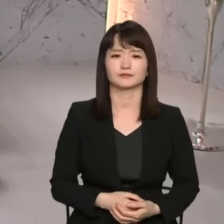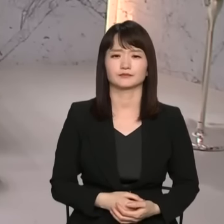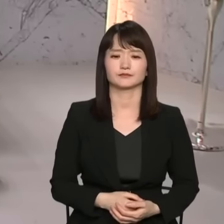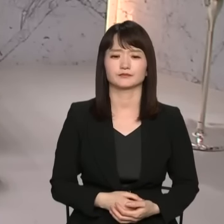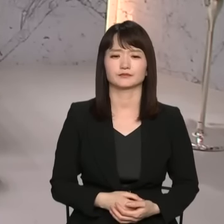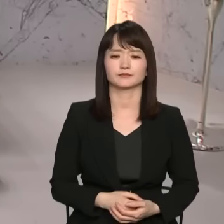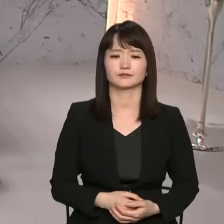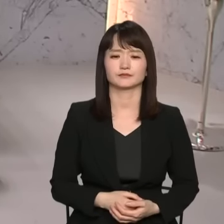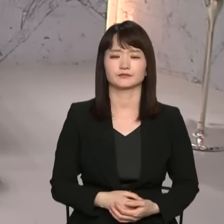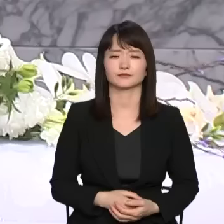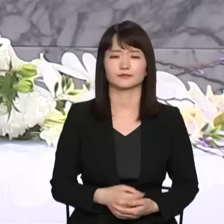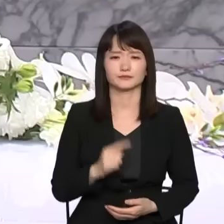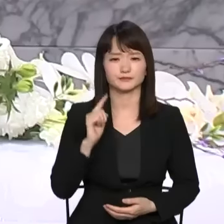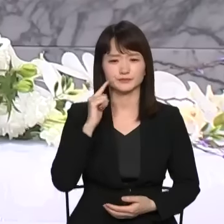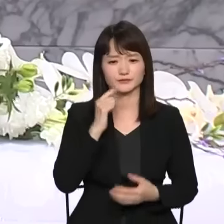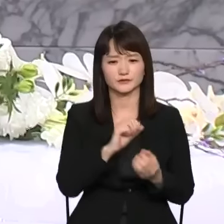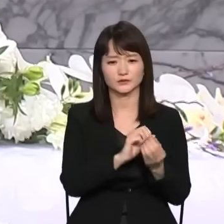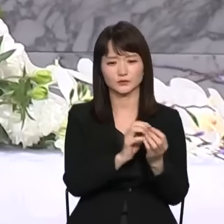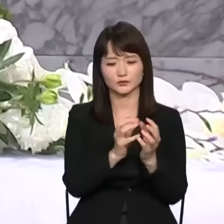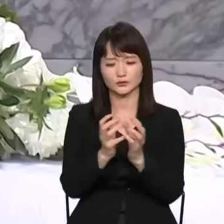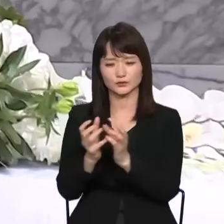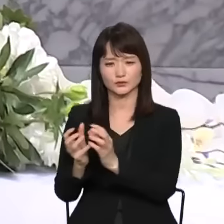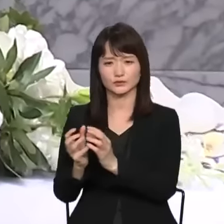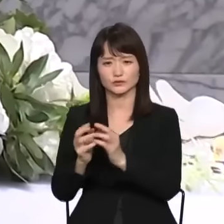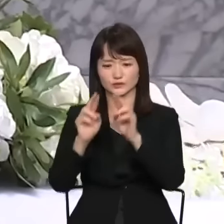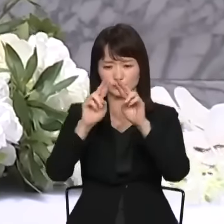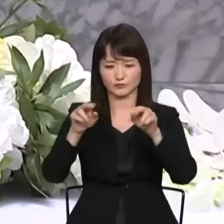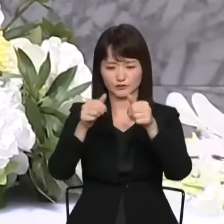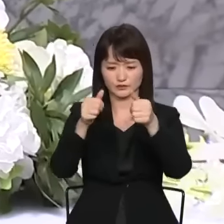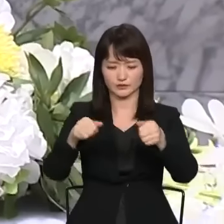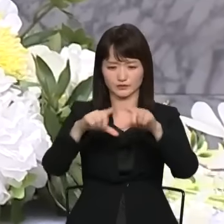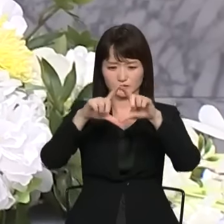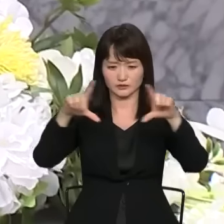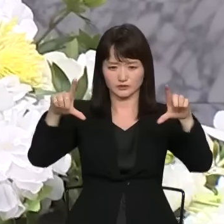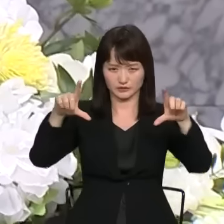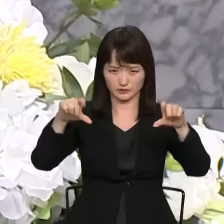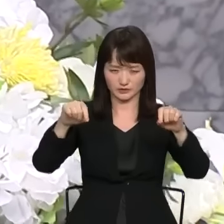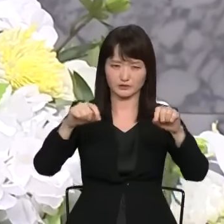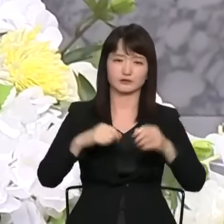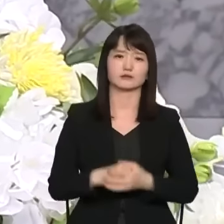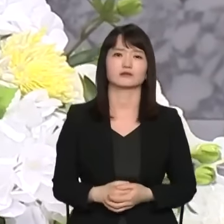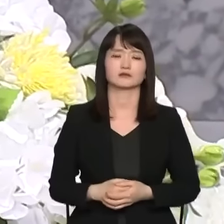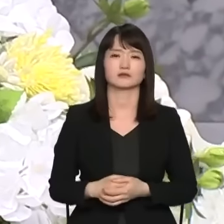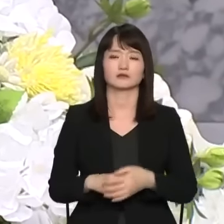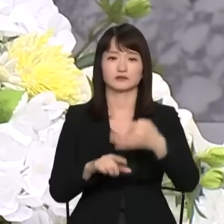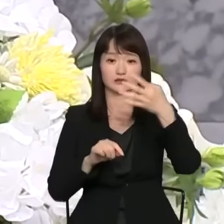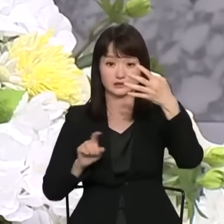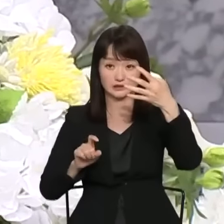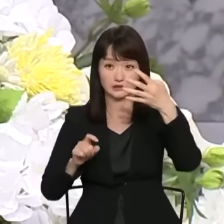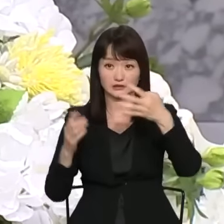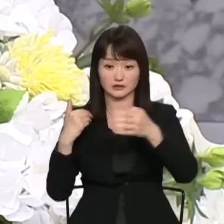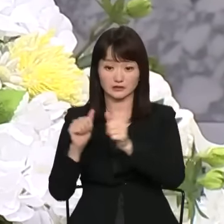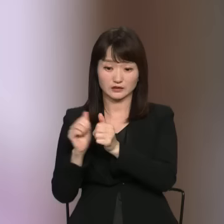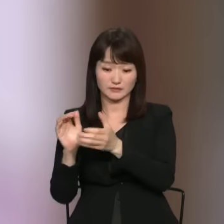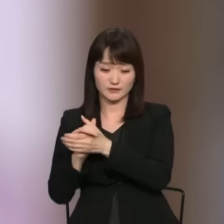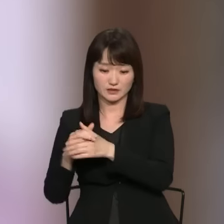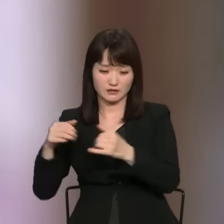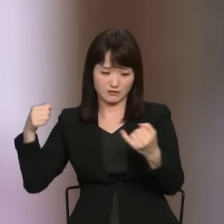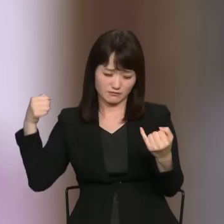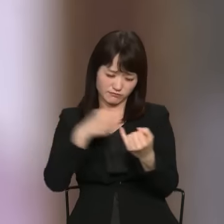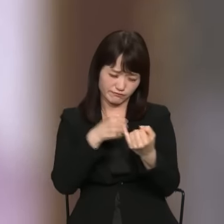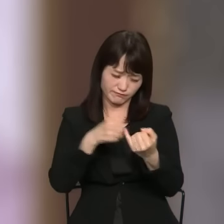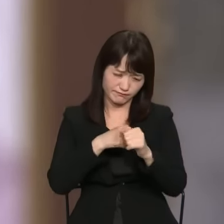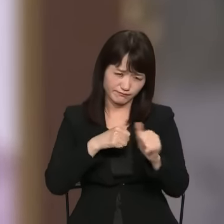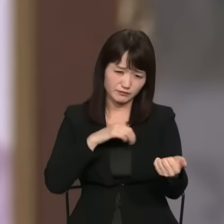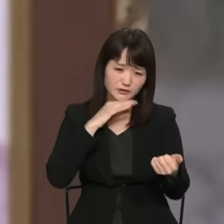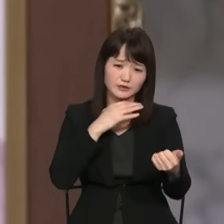화산 꽃다발 속에 놓인 앳된 영정 사진. 지난달 10일 스토킹하던 전 남자친구의 폭행으로 숨진